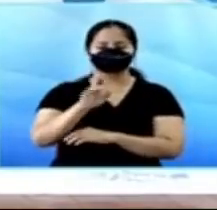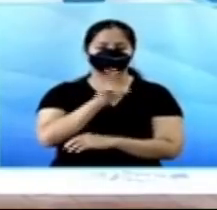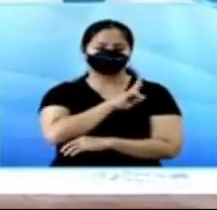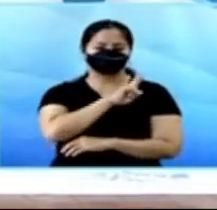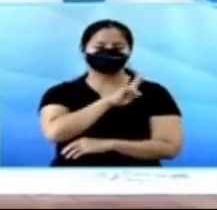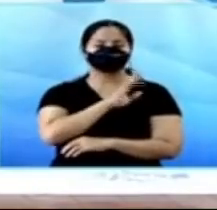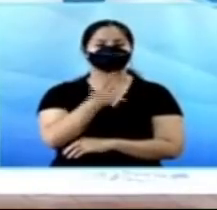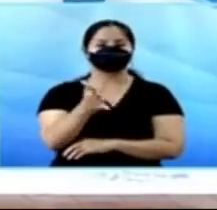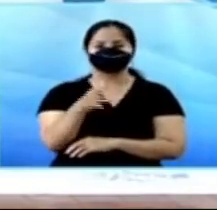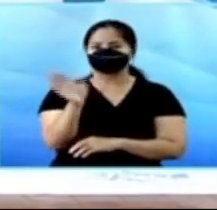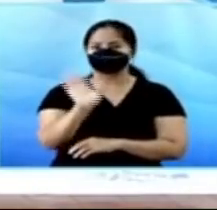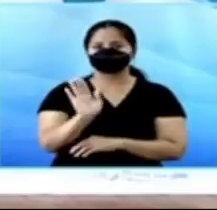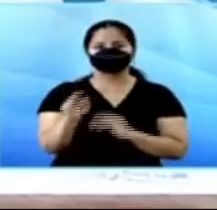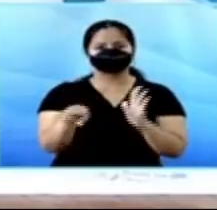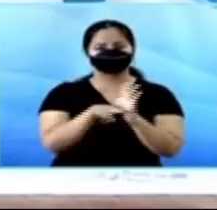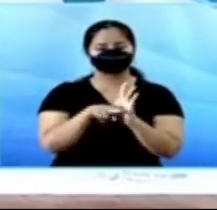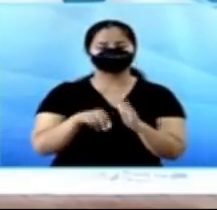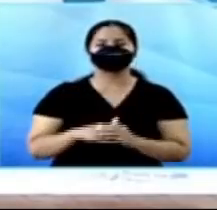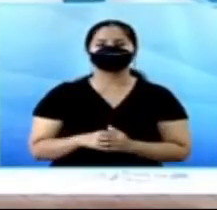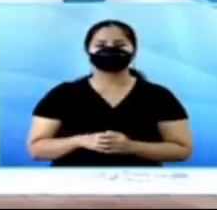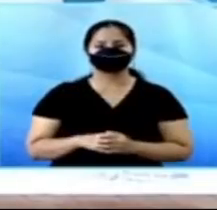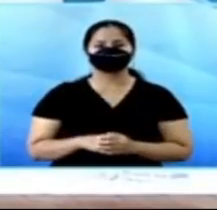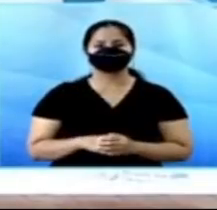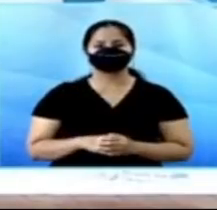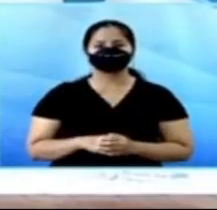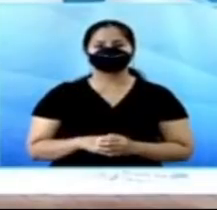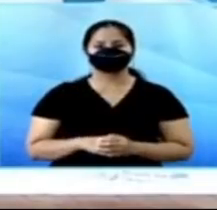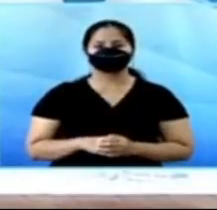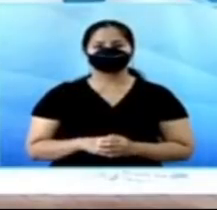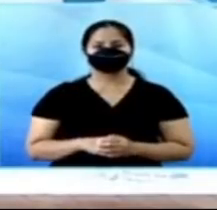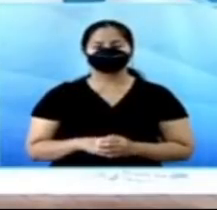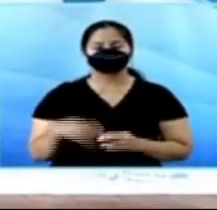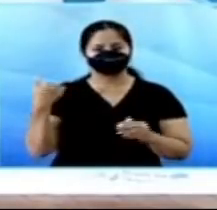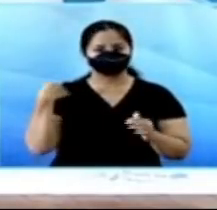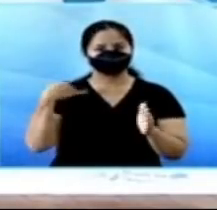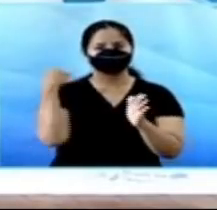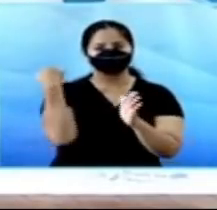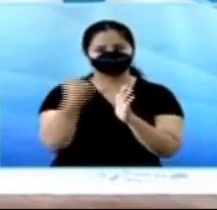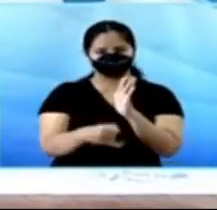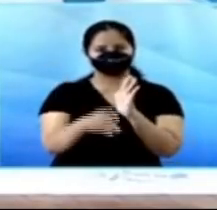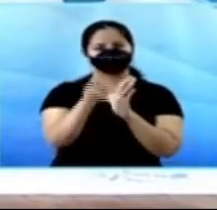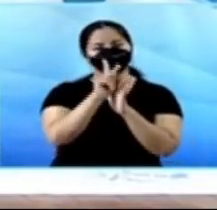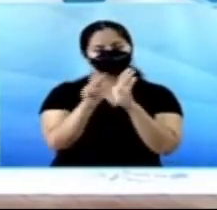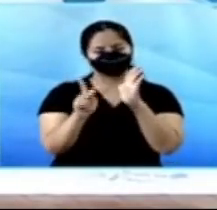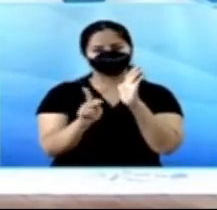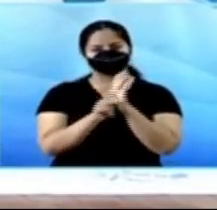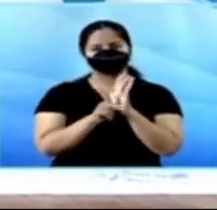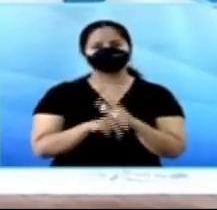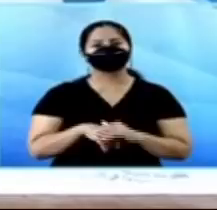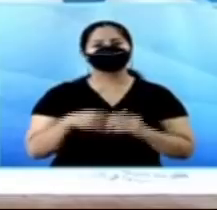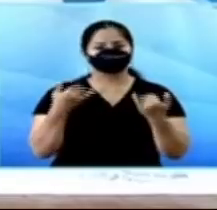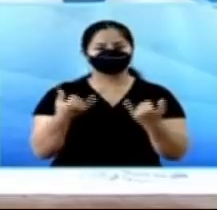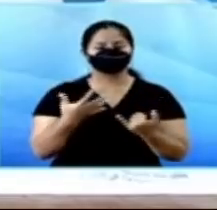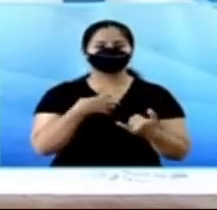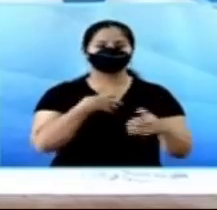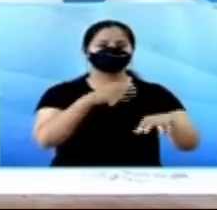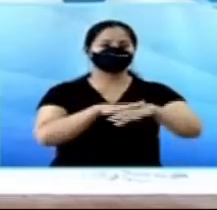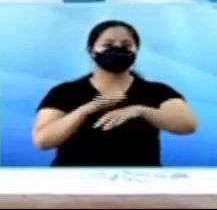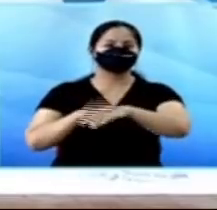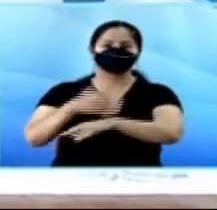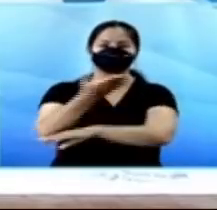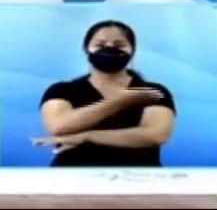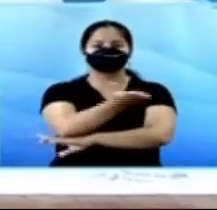ชอบเนาะซึ่งว่ามันจะมีความผิดทางด้านกฎหมายตามมาดังนั้นข้าพเจ้าก็เรียกร้องให้บรรดาท่